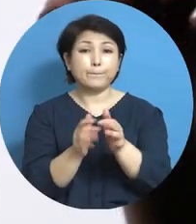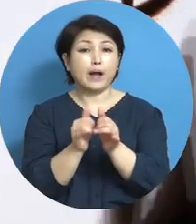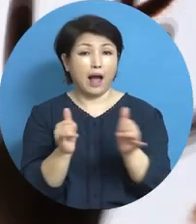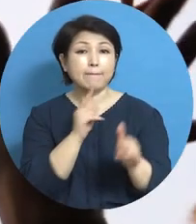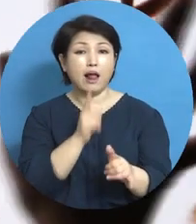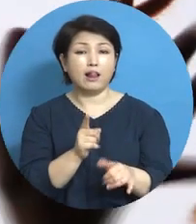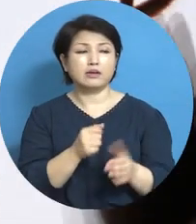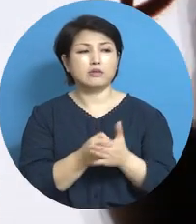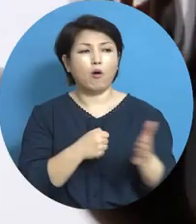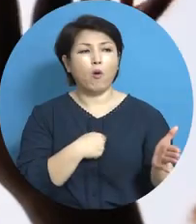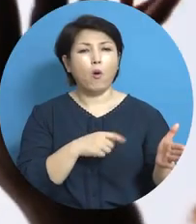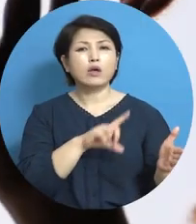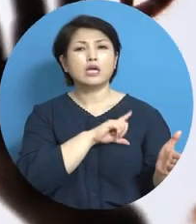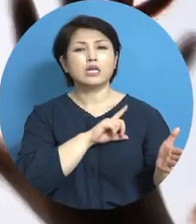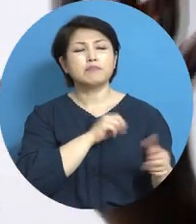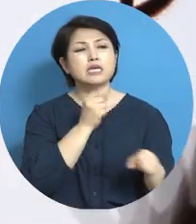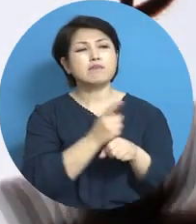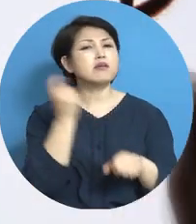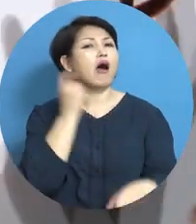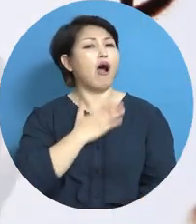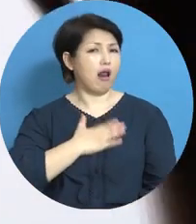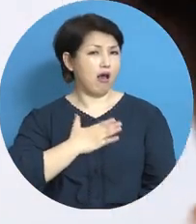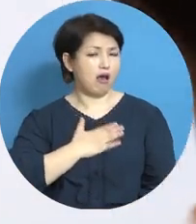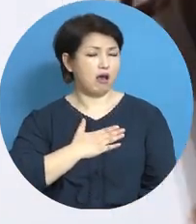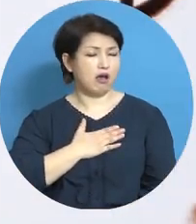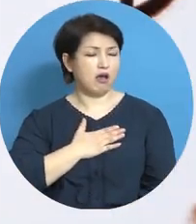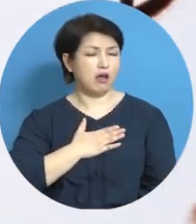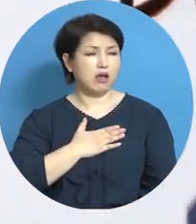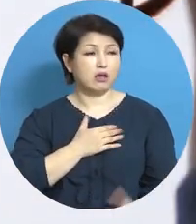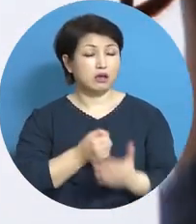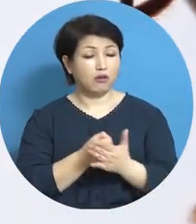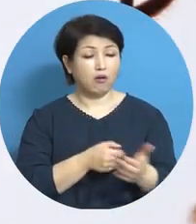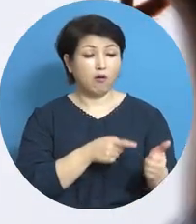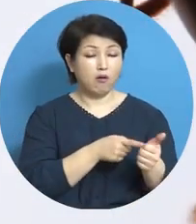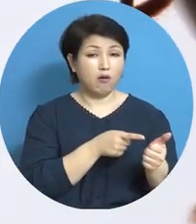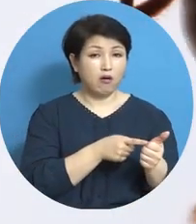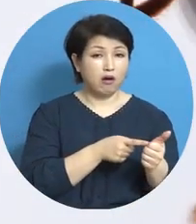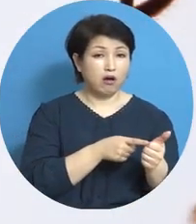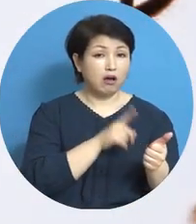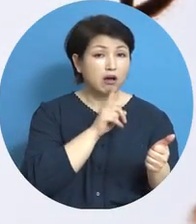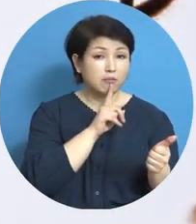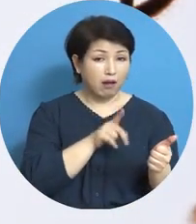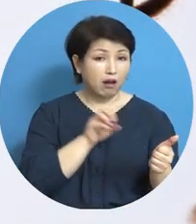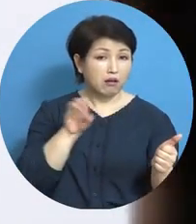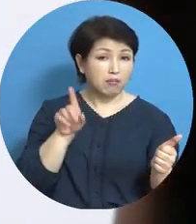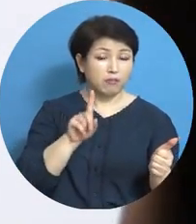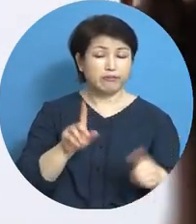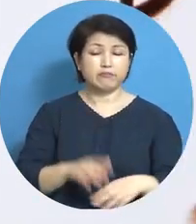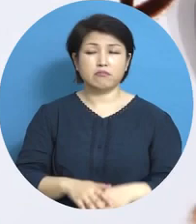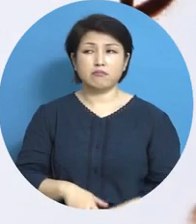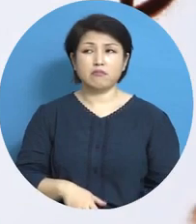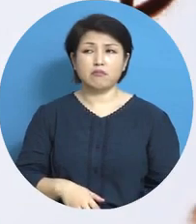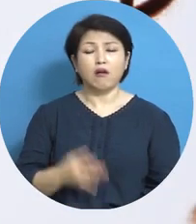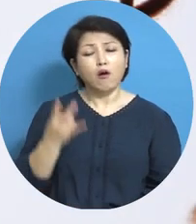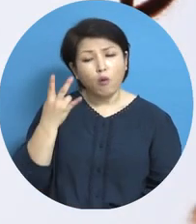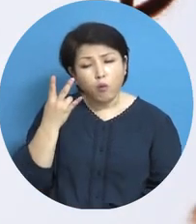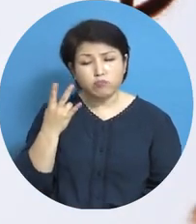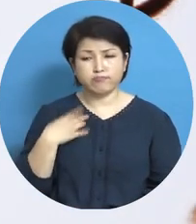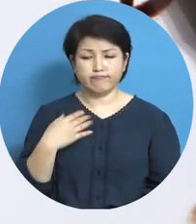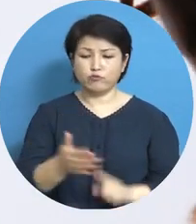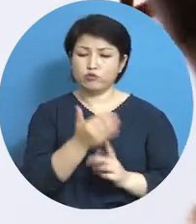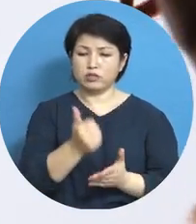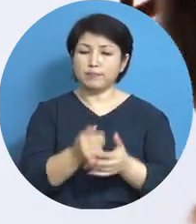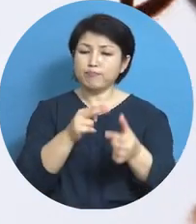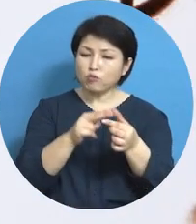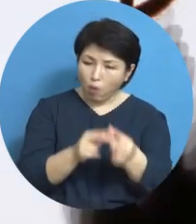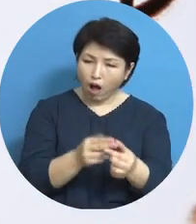그게 명성이 있는 사람이에요. 그러니까 이번에 하는 얘기가, 아, 예, 부처님과 그